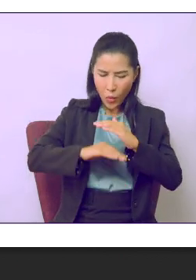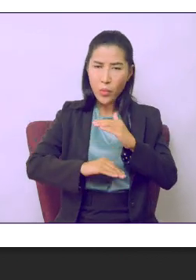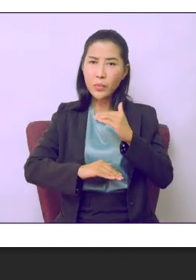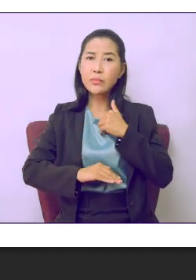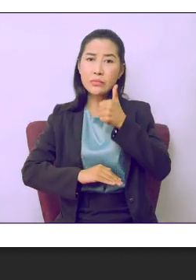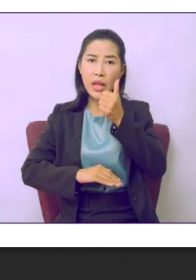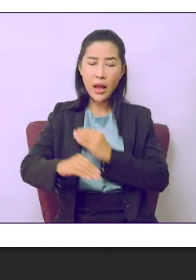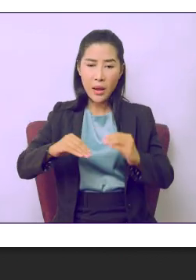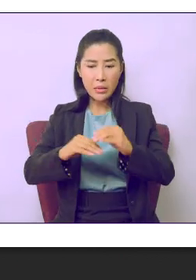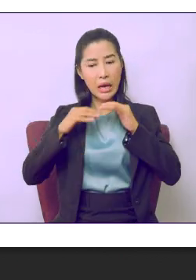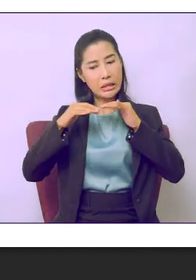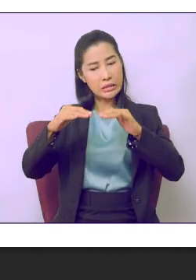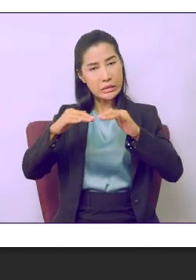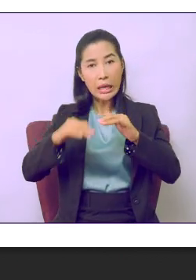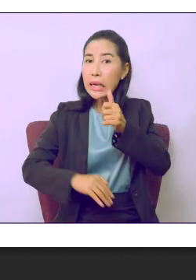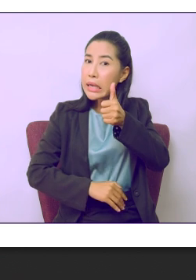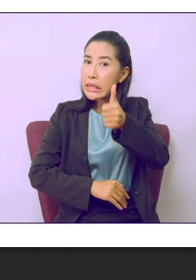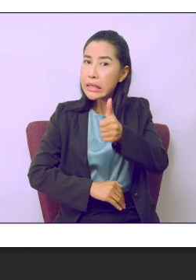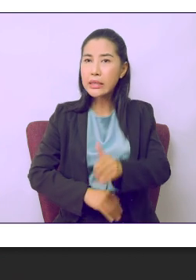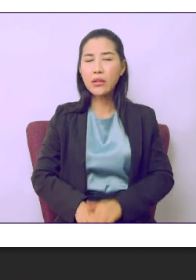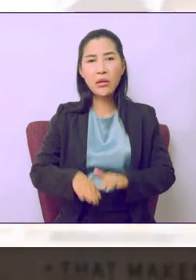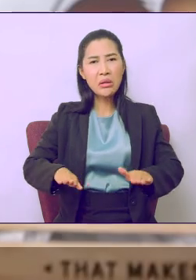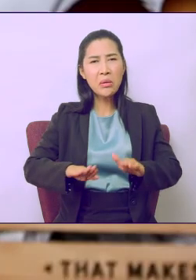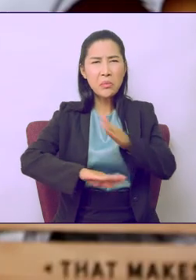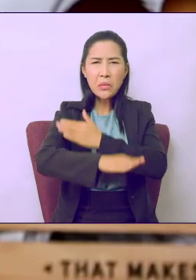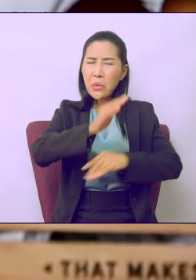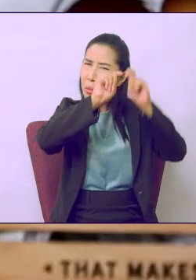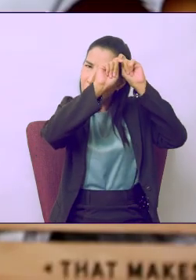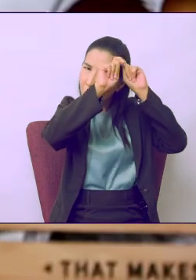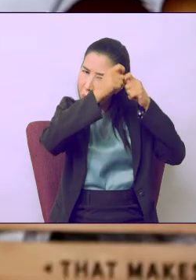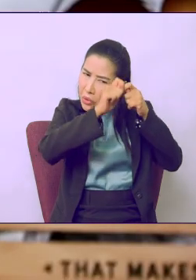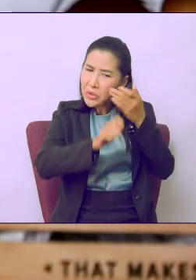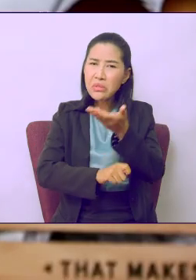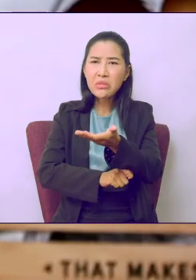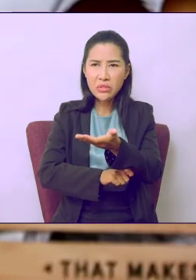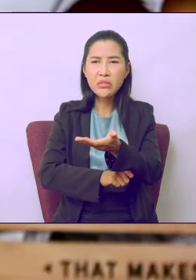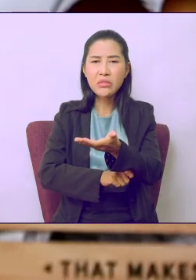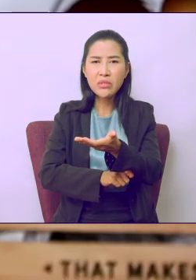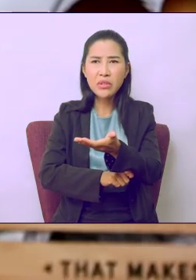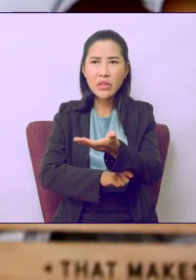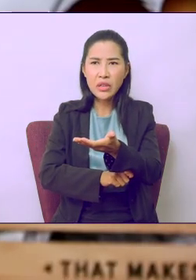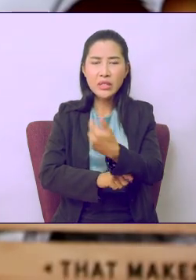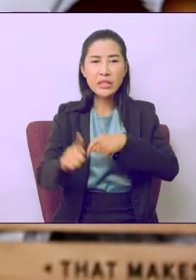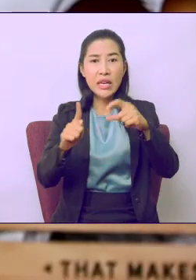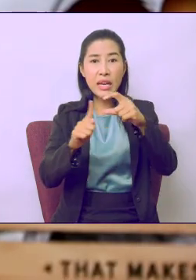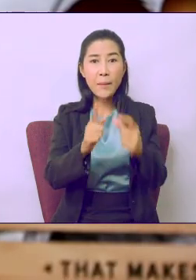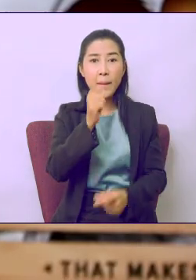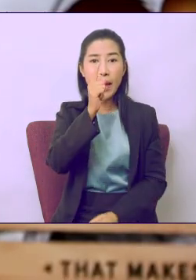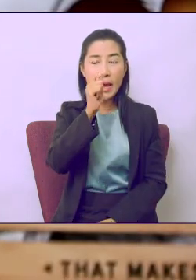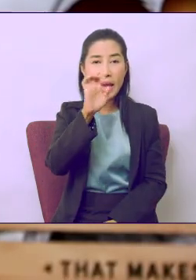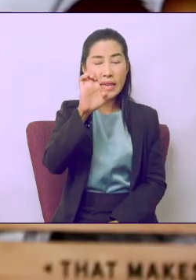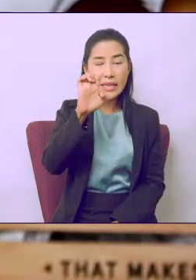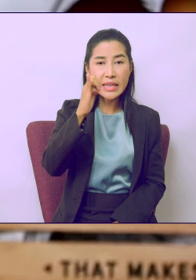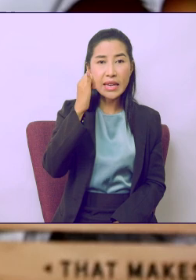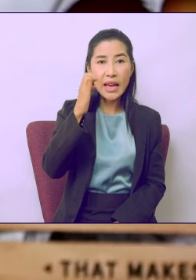สารได้นะครับของน้องอิสติอ่ะหลายคนนะครับก็ผมใช้เนาะ wordingอ aouเพราะว่าอ่าเป็นWord